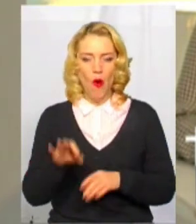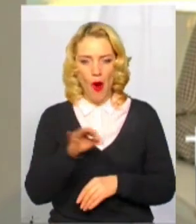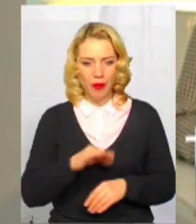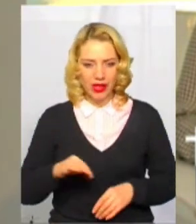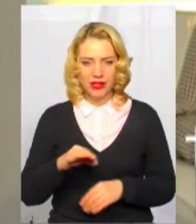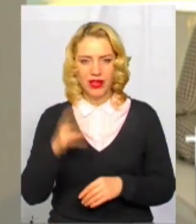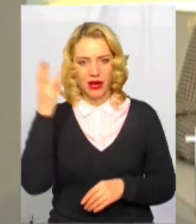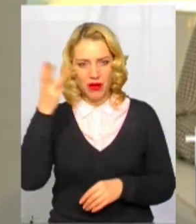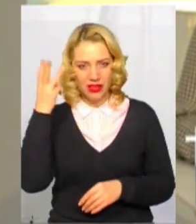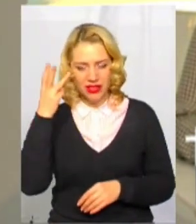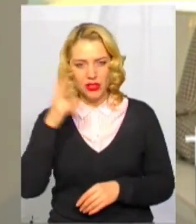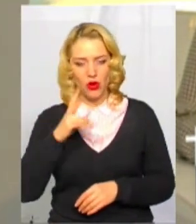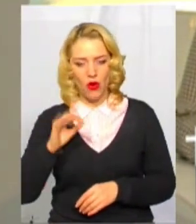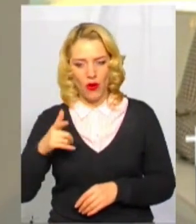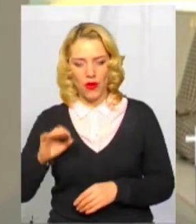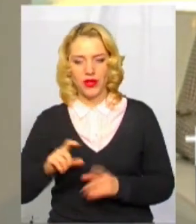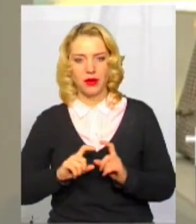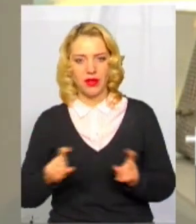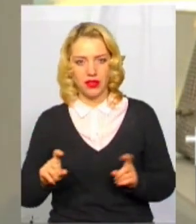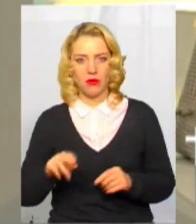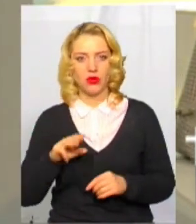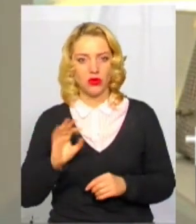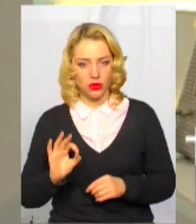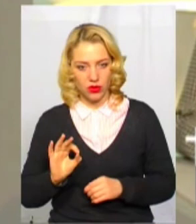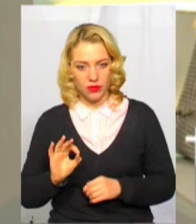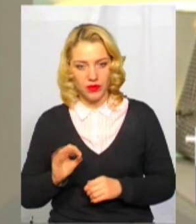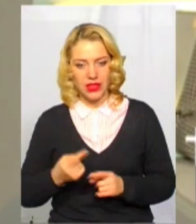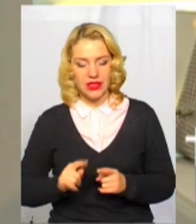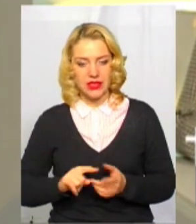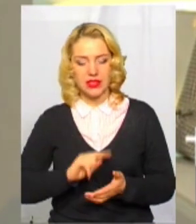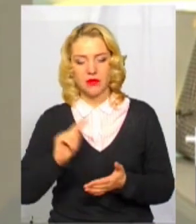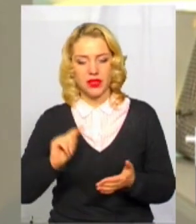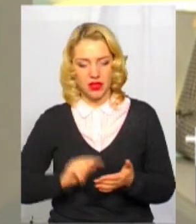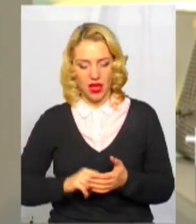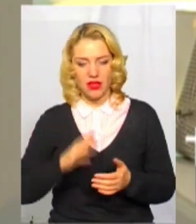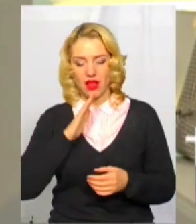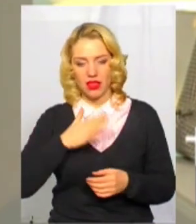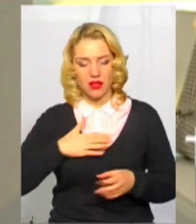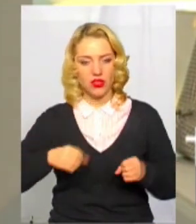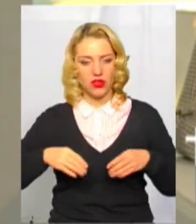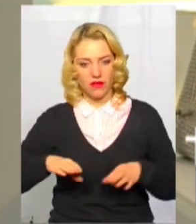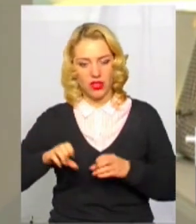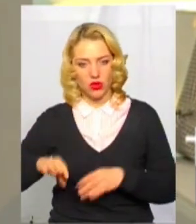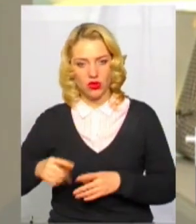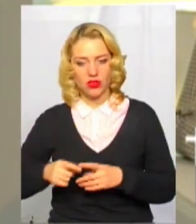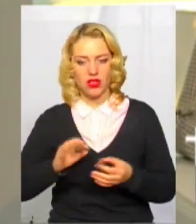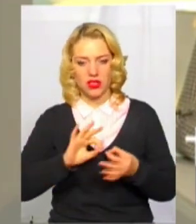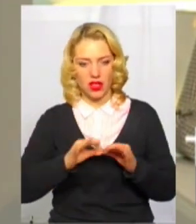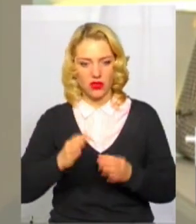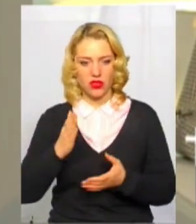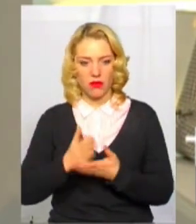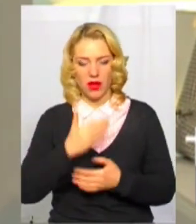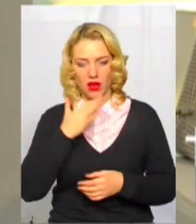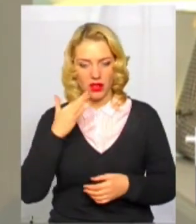області Хмельницького департаменту, то ці питання наші вирішуються. Хоча, звичайно, складнощів